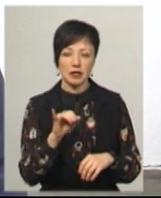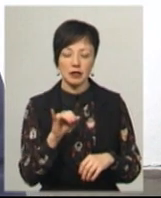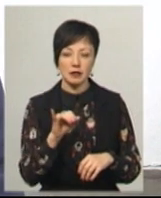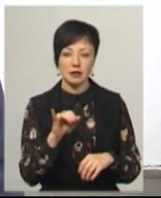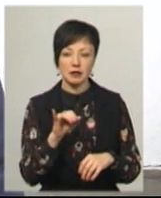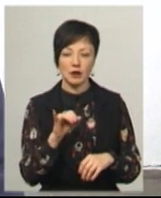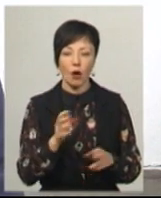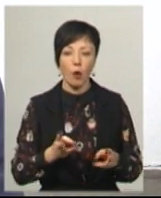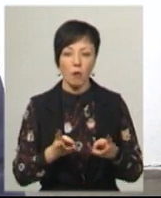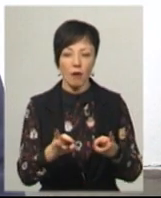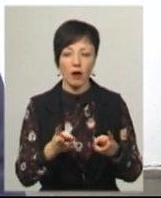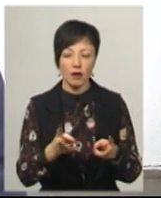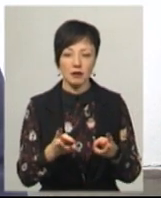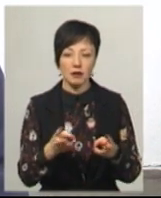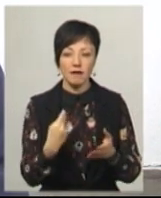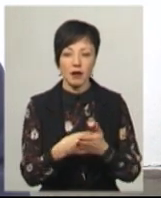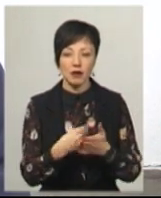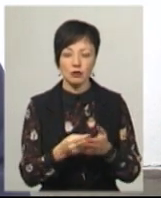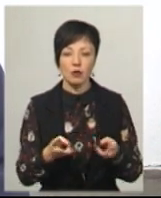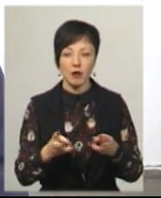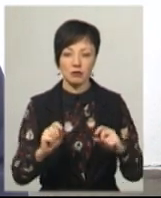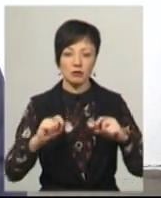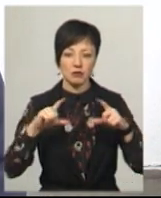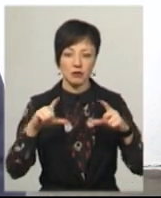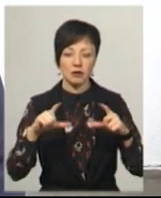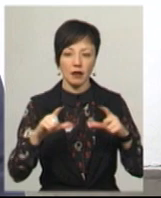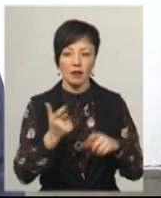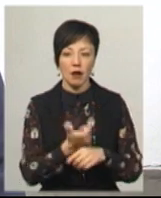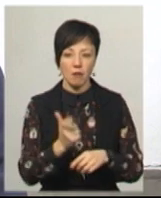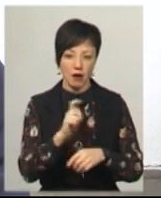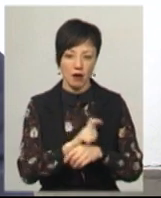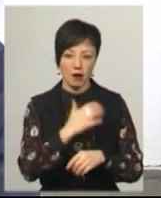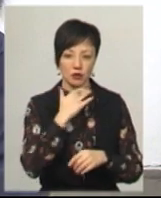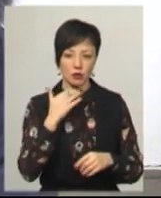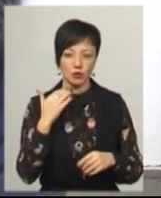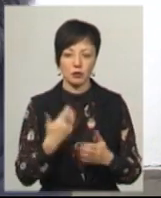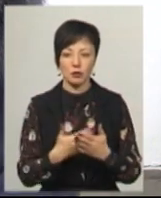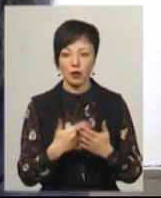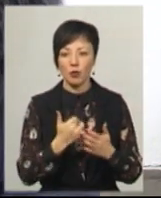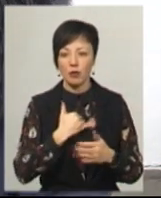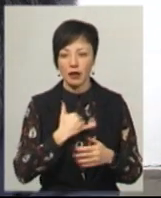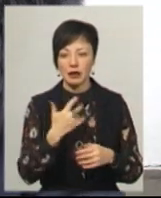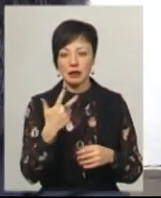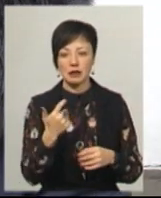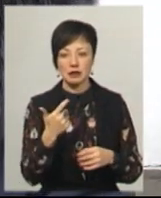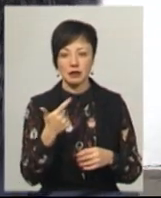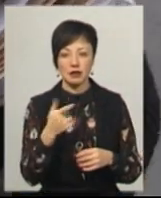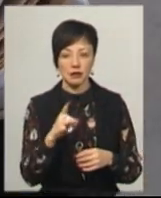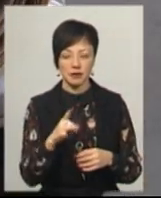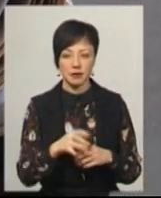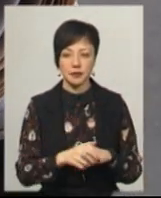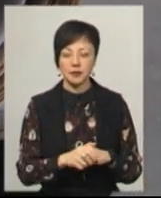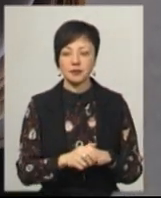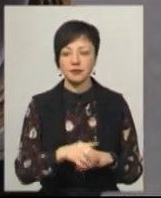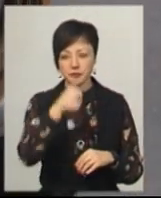А опалення чомусь, вартість опалення виросла набагато. От, допустимо, у мене на 300 гривень.